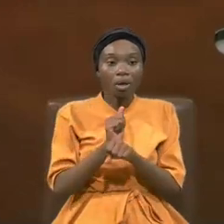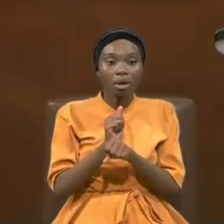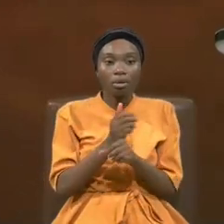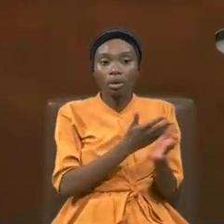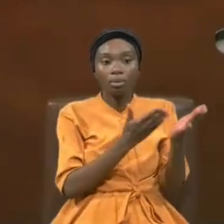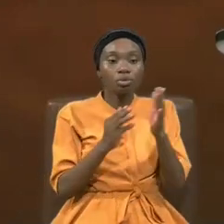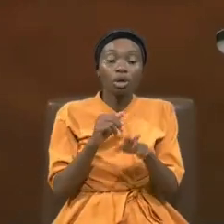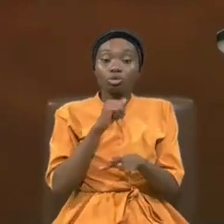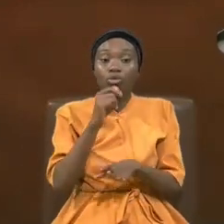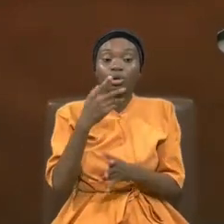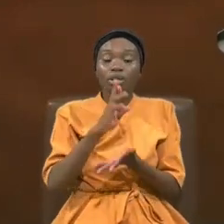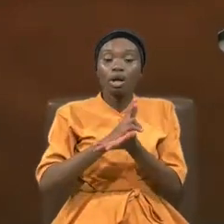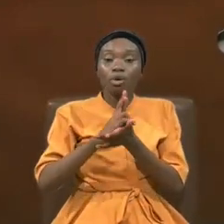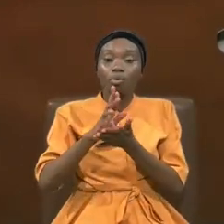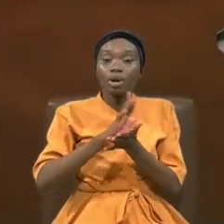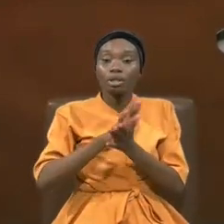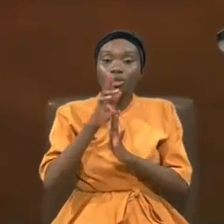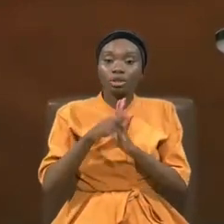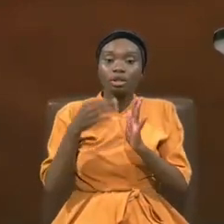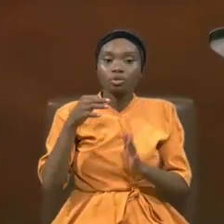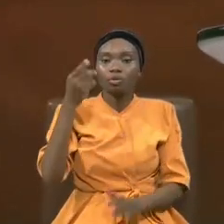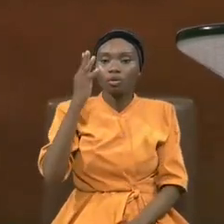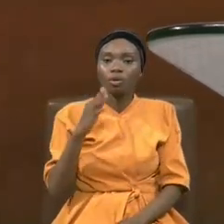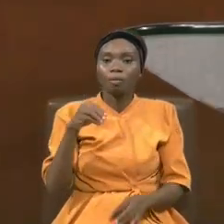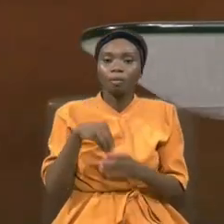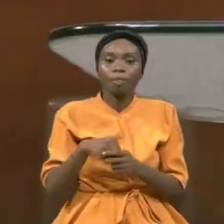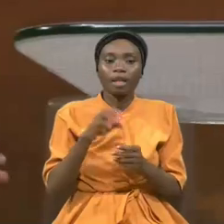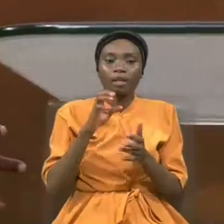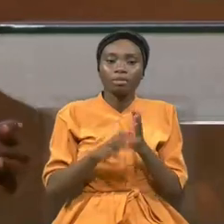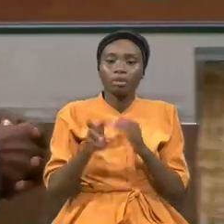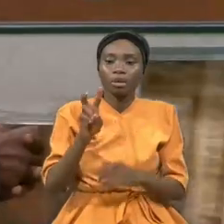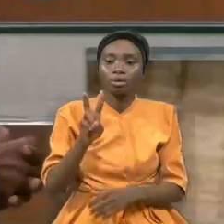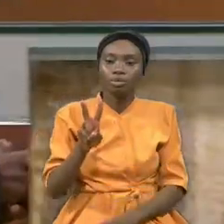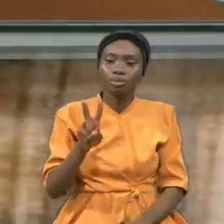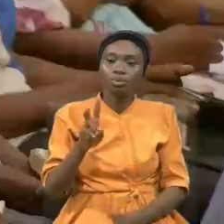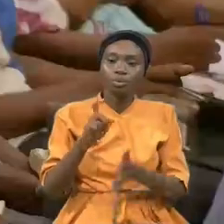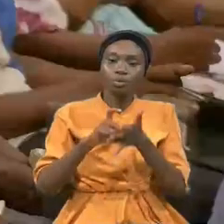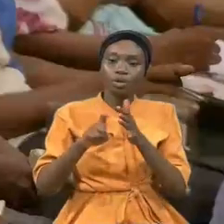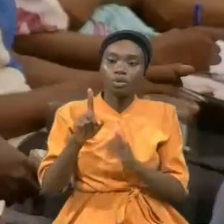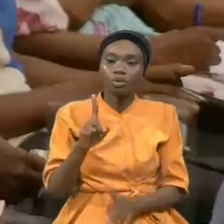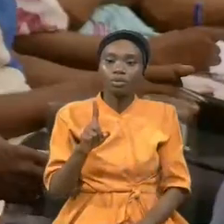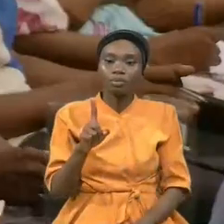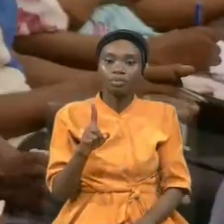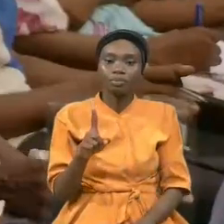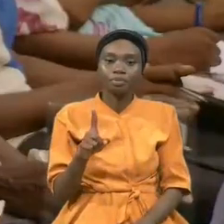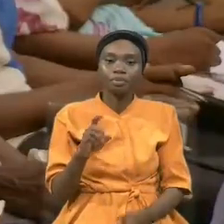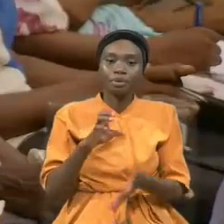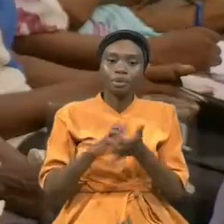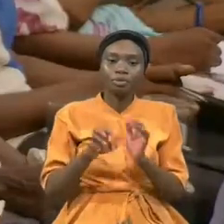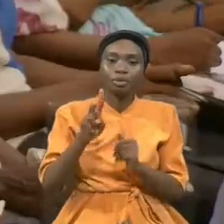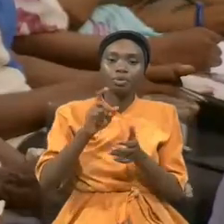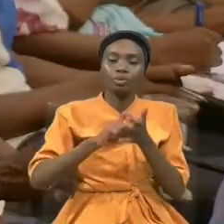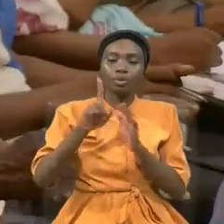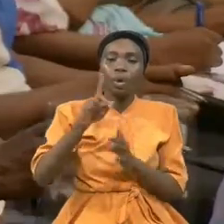pas la justice de Dieu. Voyons chapitre 2 et verset 1. Chapitre 2,